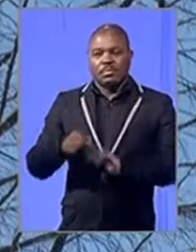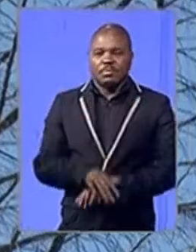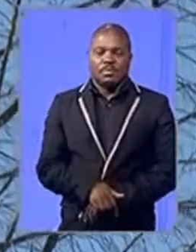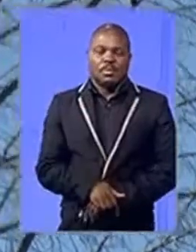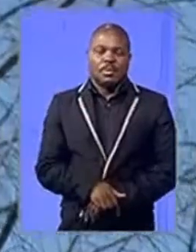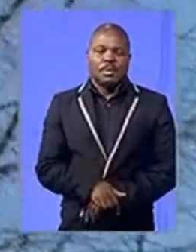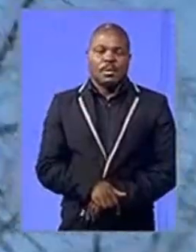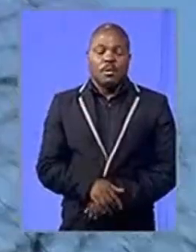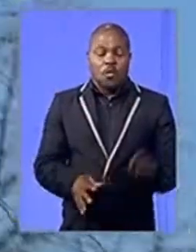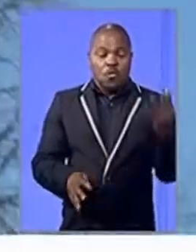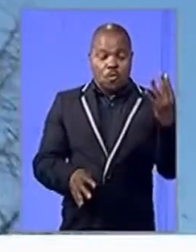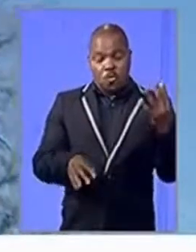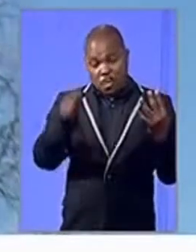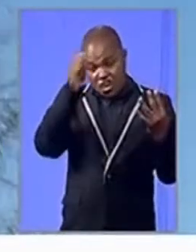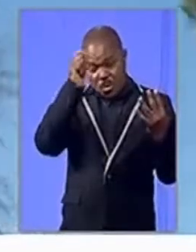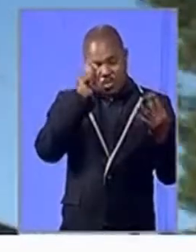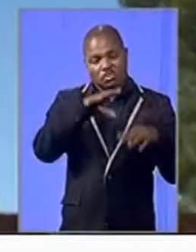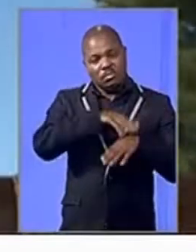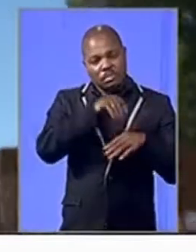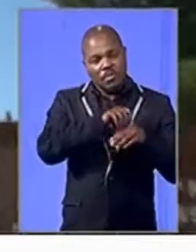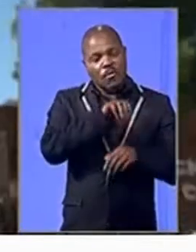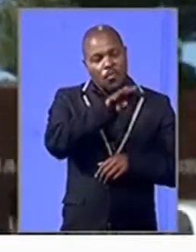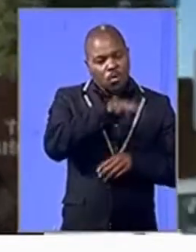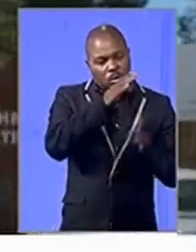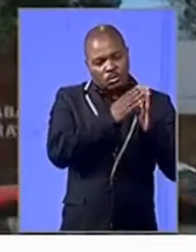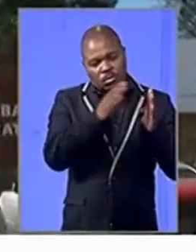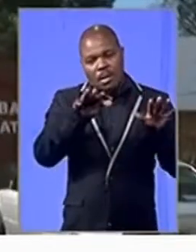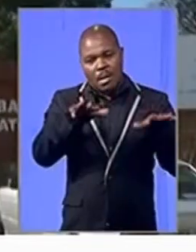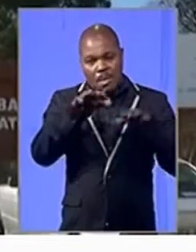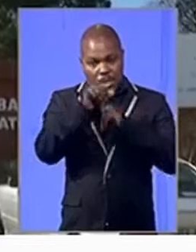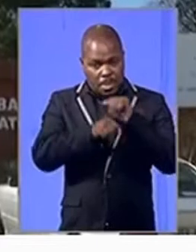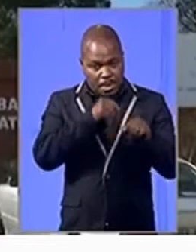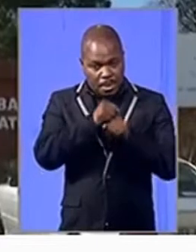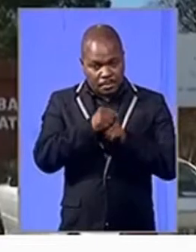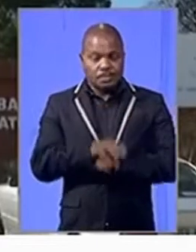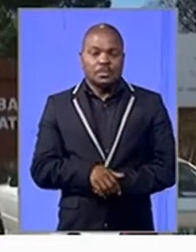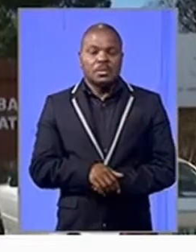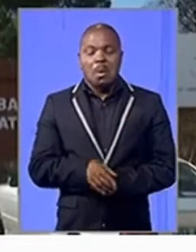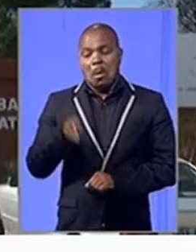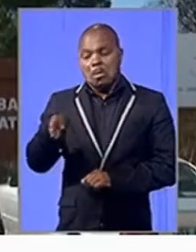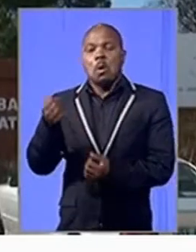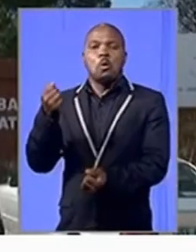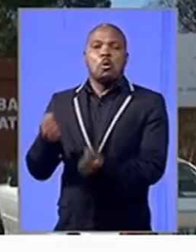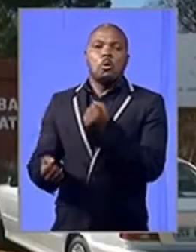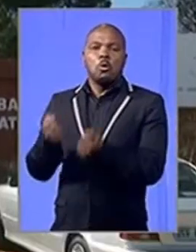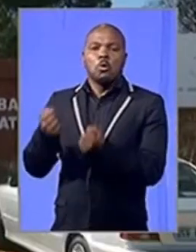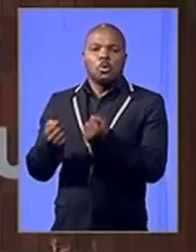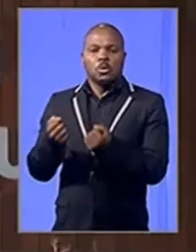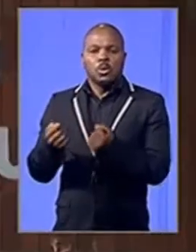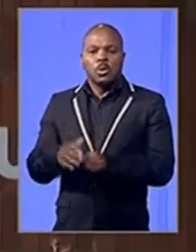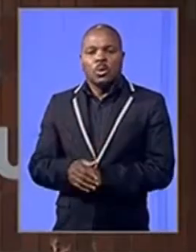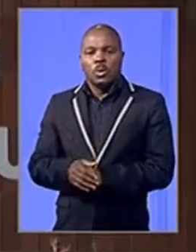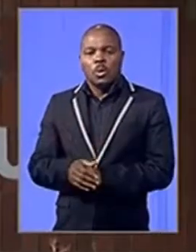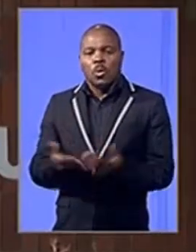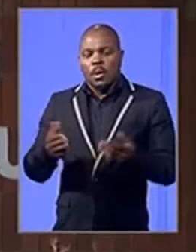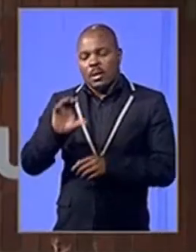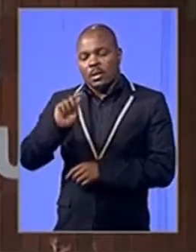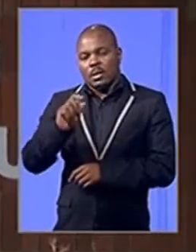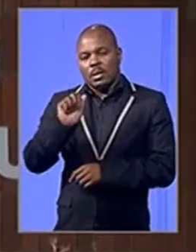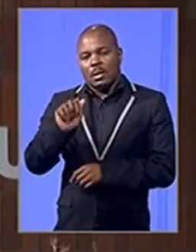Bashimane ba bane ba dilemo tse pakeng tsa 14 le tse 19 ba hlaeletse pela magistrata lekgotleng la dinyewe Thaba